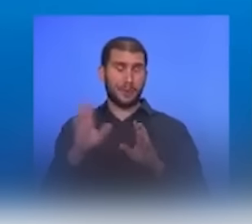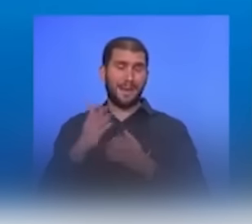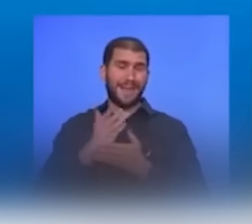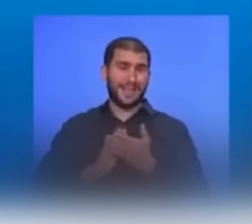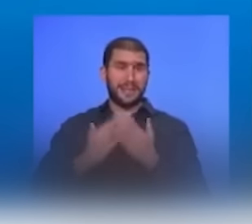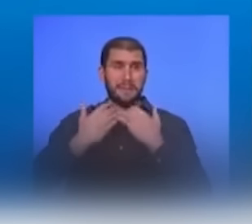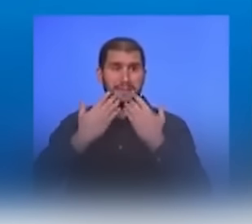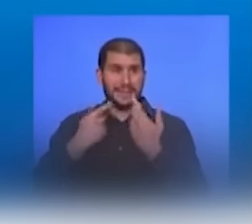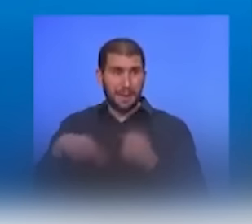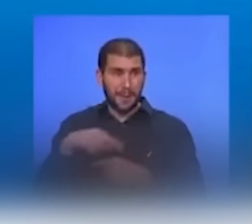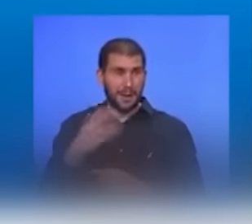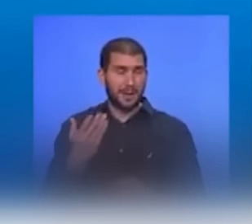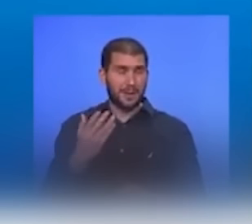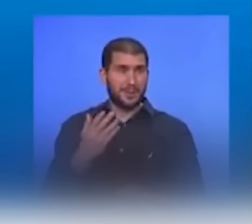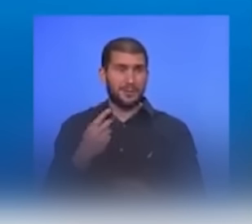מספר לי